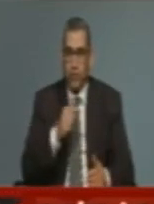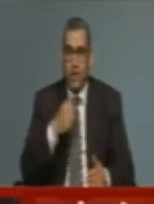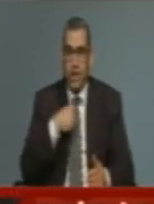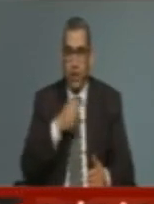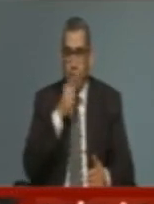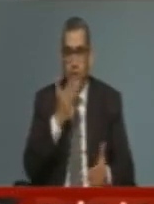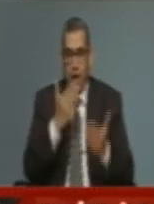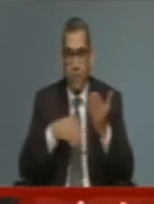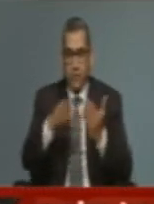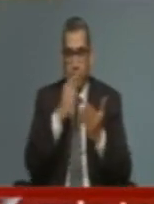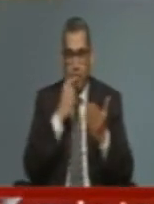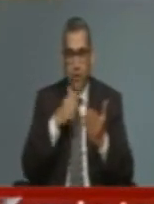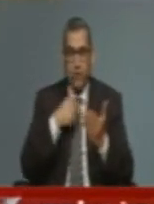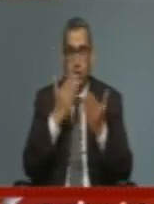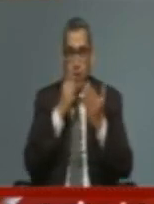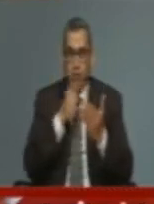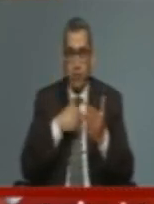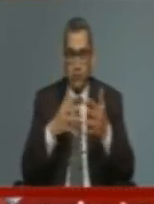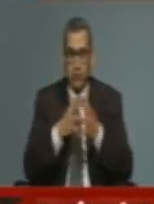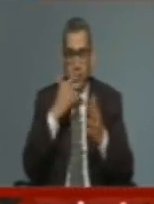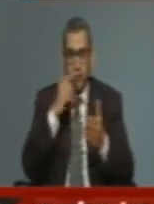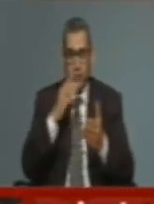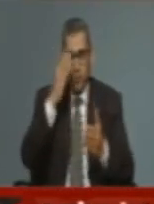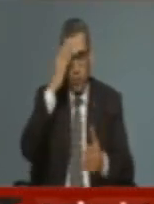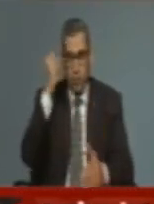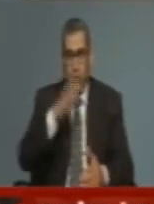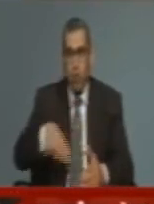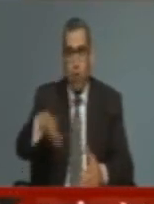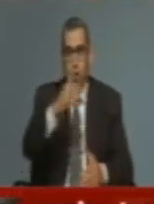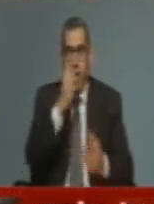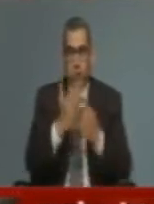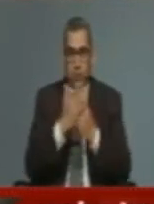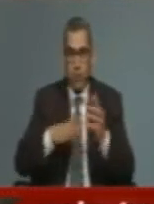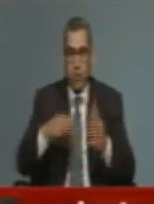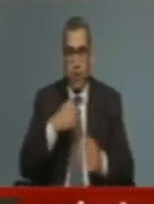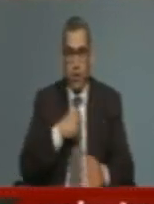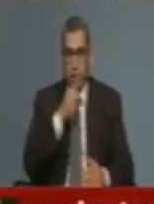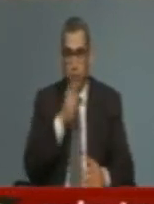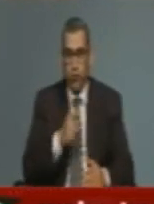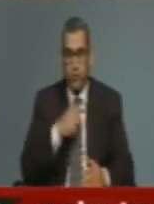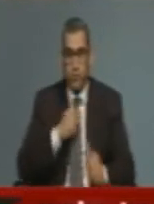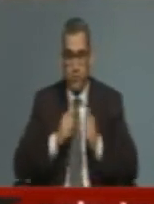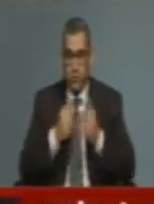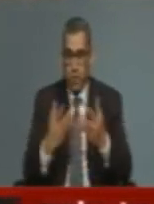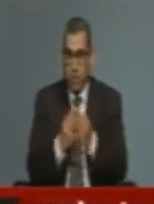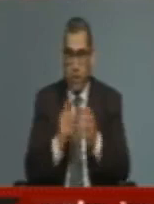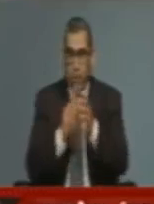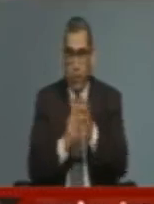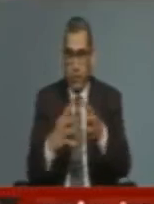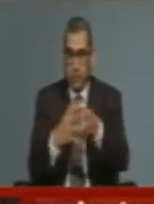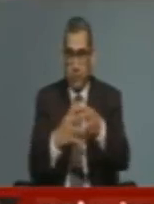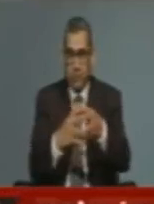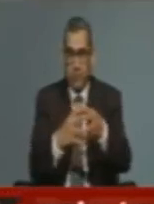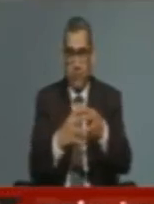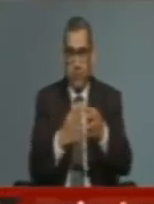بصراحه، والله العظيم بيك يا ريس وبيكوا كلكم، انا في وسطكم كده في نعمه كبيره. كل